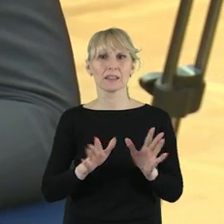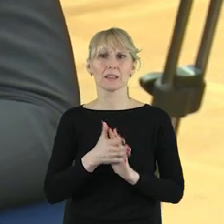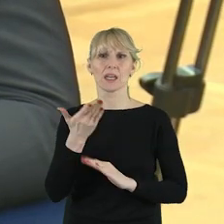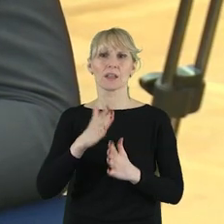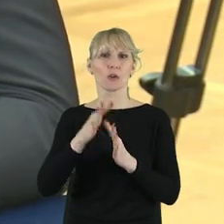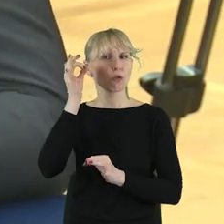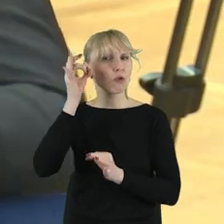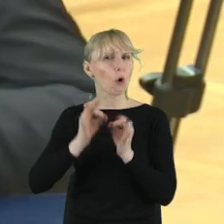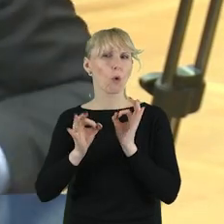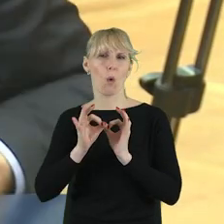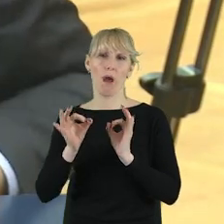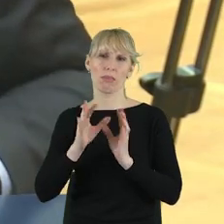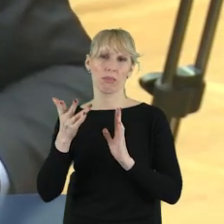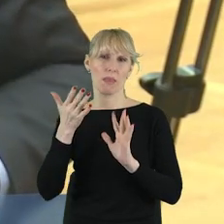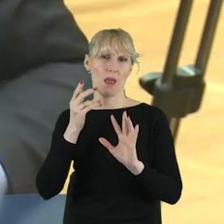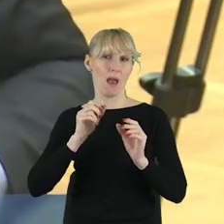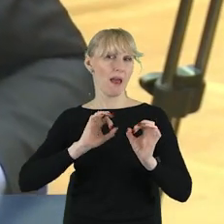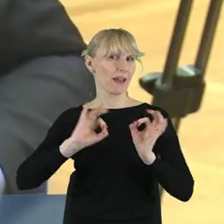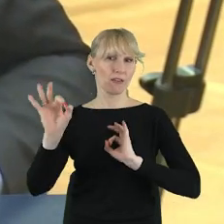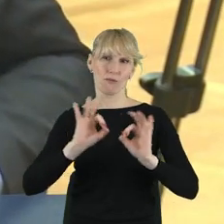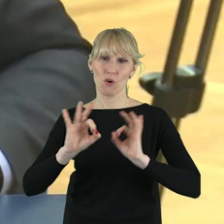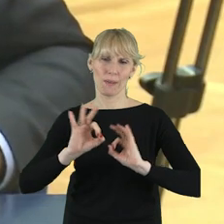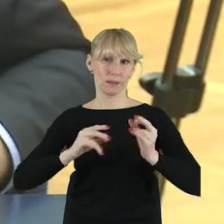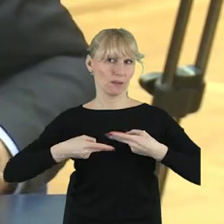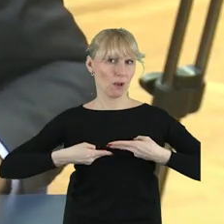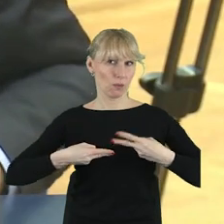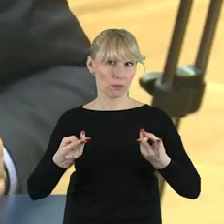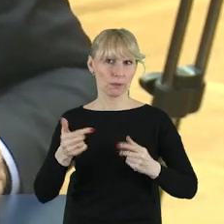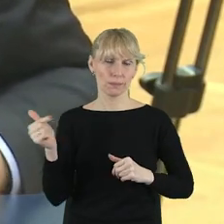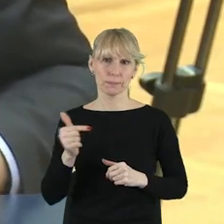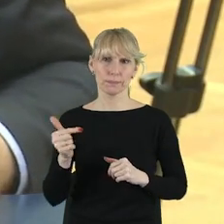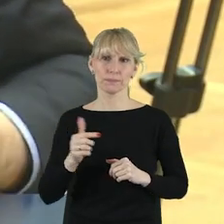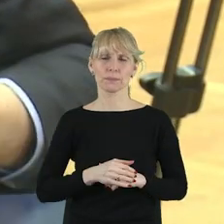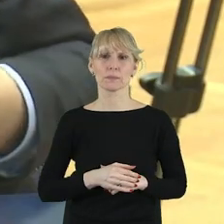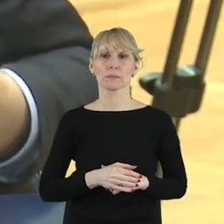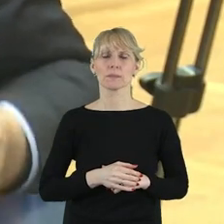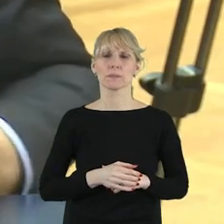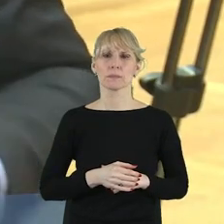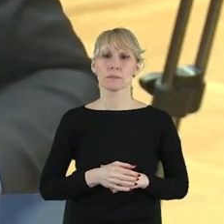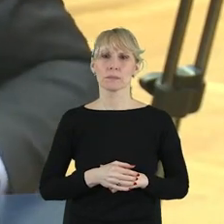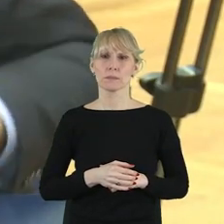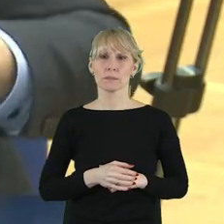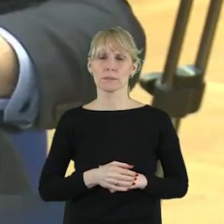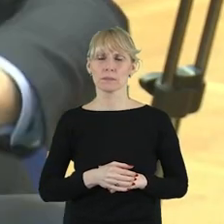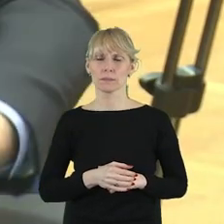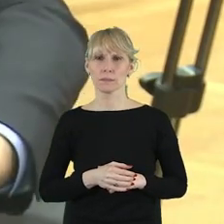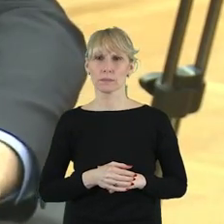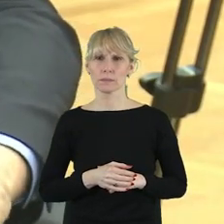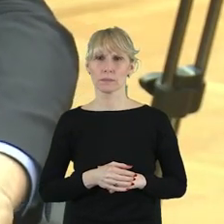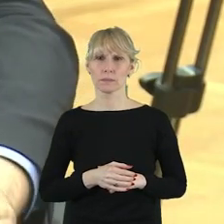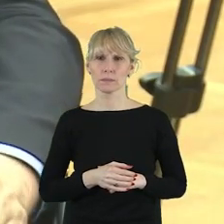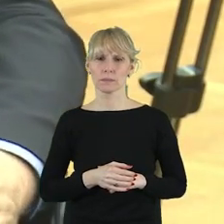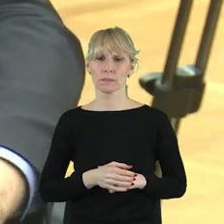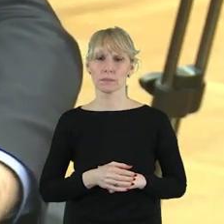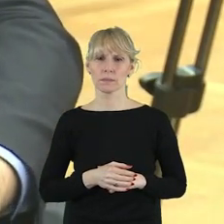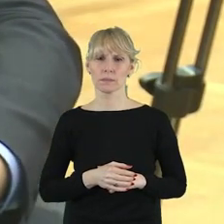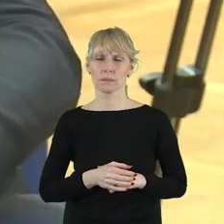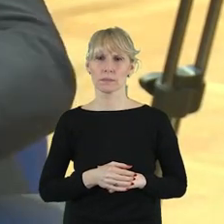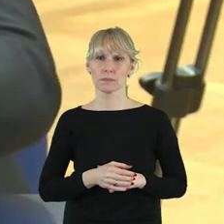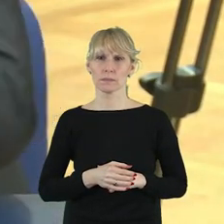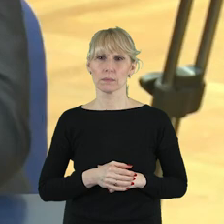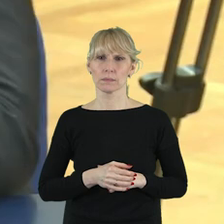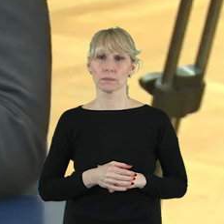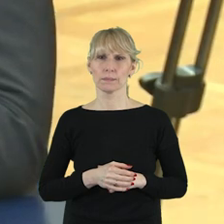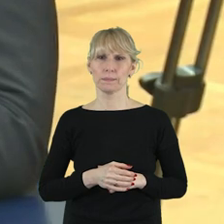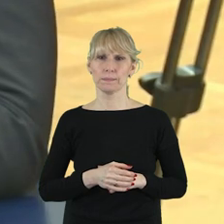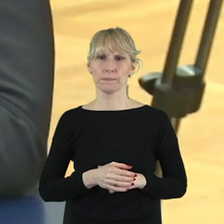zarządu, samorządu województwa wyciszone i dać